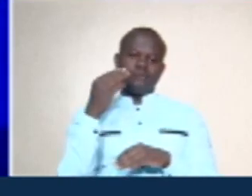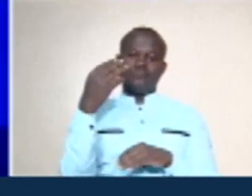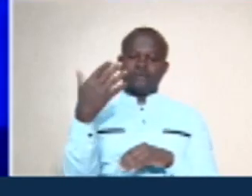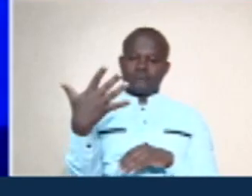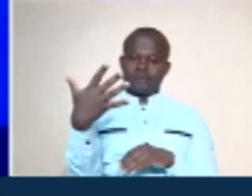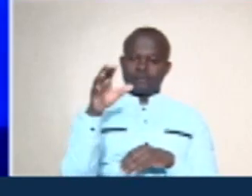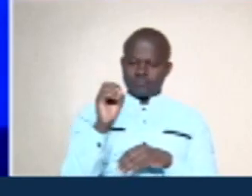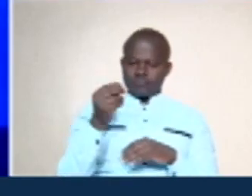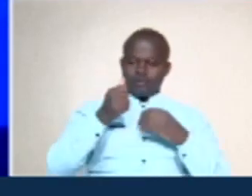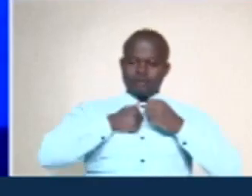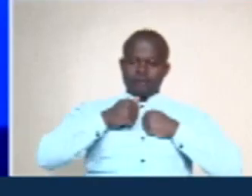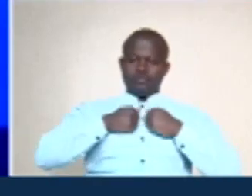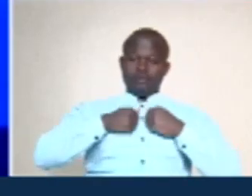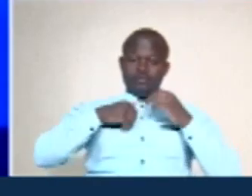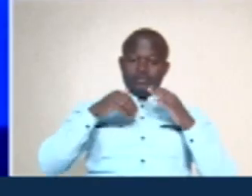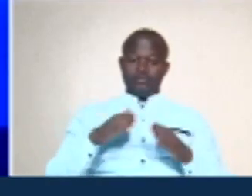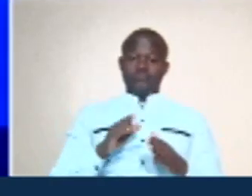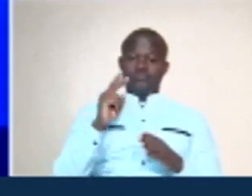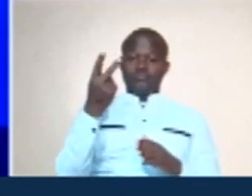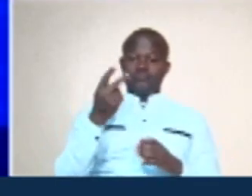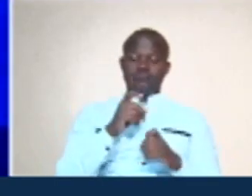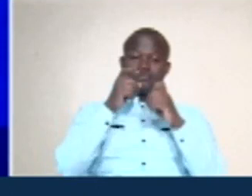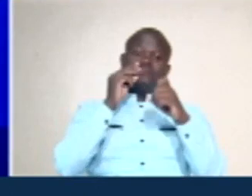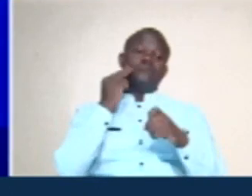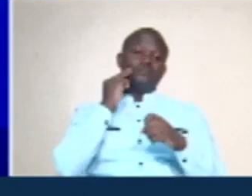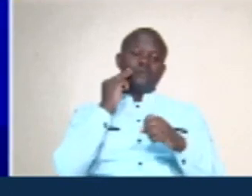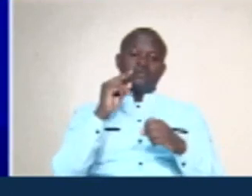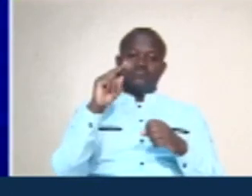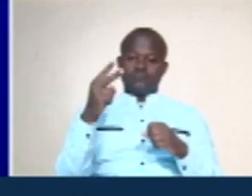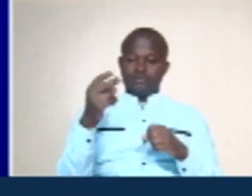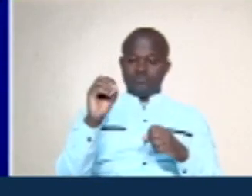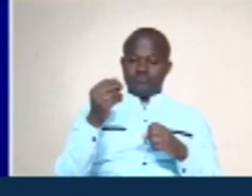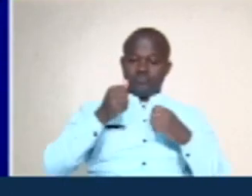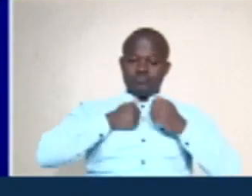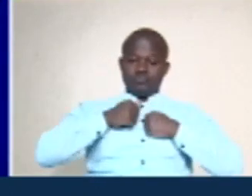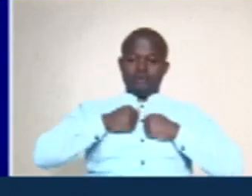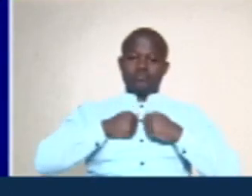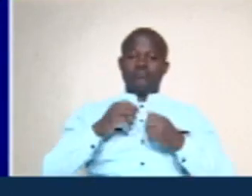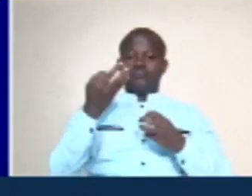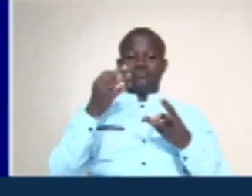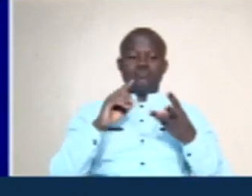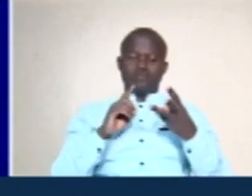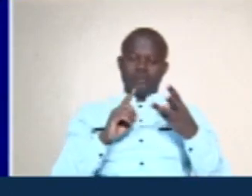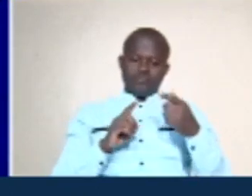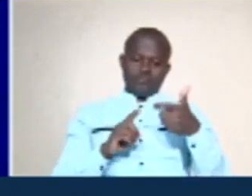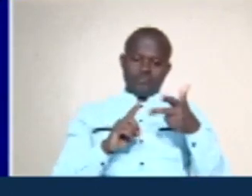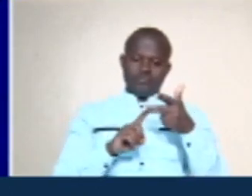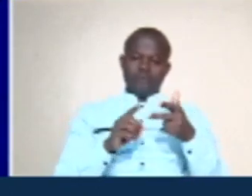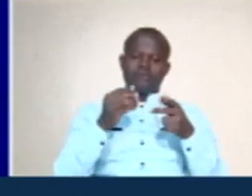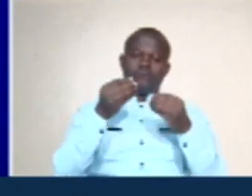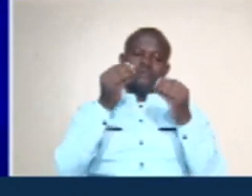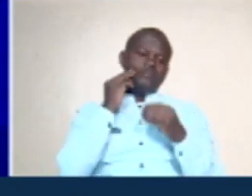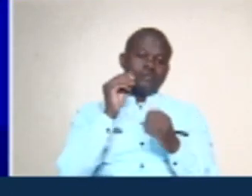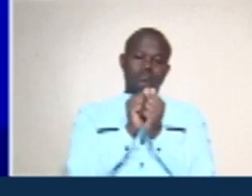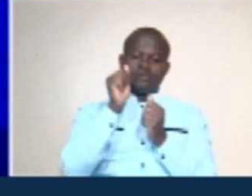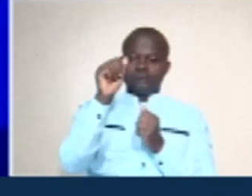50 z'amafaranga y'u Rwanda wabaye wa kabiri yagenewe miliyoni zigera kuri 20 z'amafaranga y'u Rwanda wa gatatu yaha miliyoni 15 mu